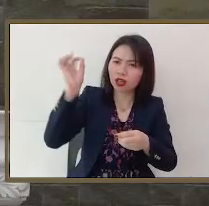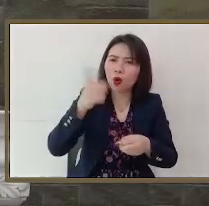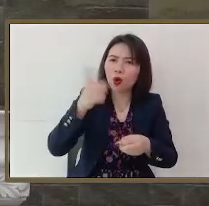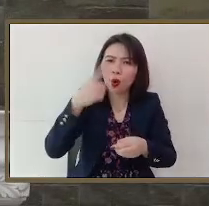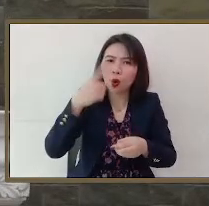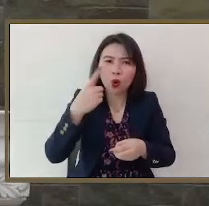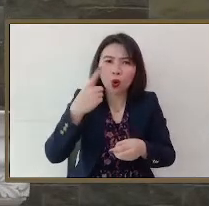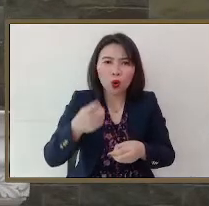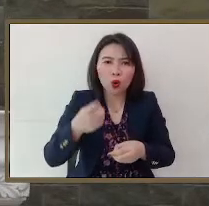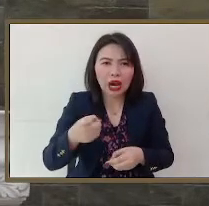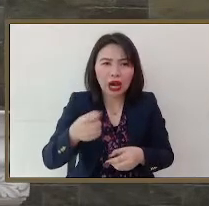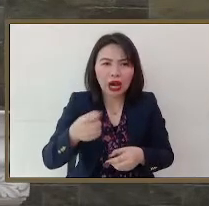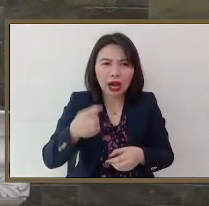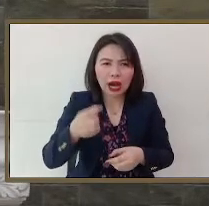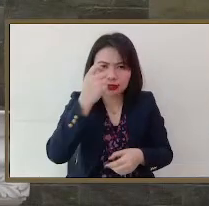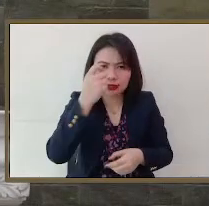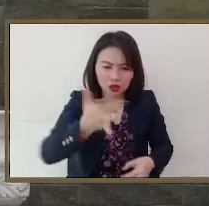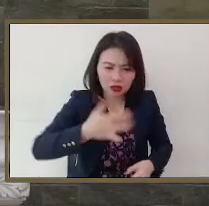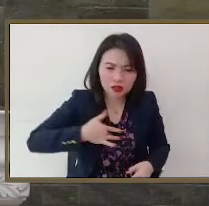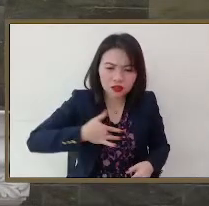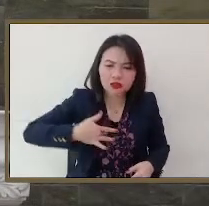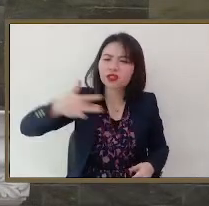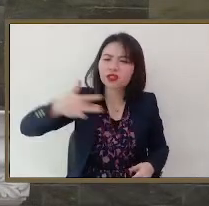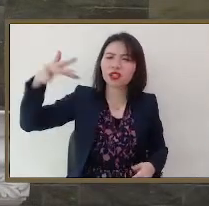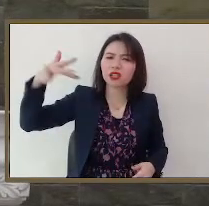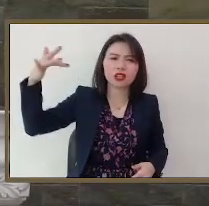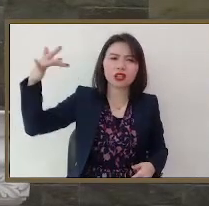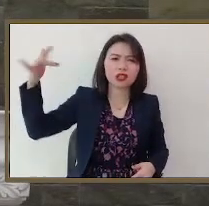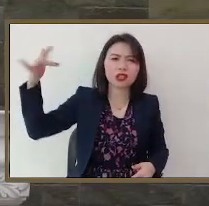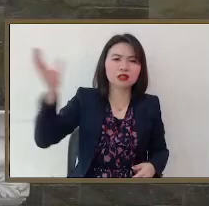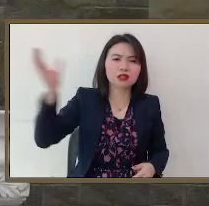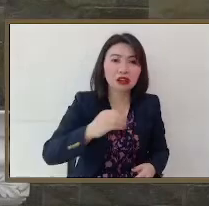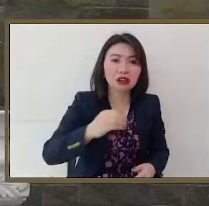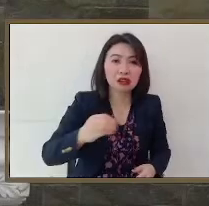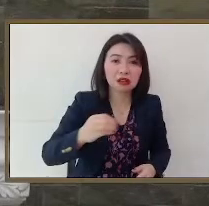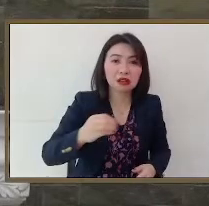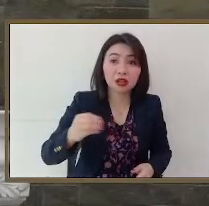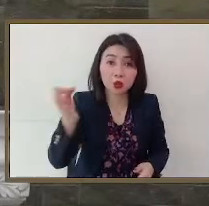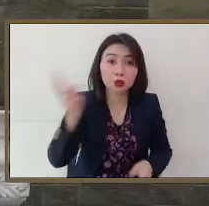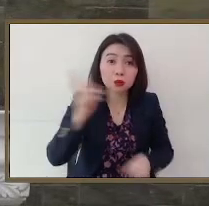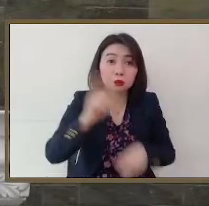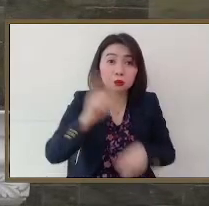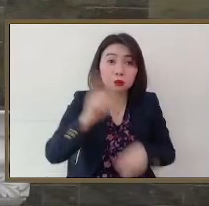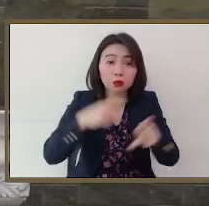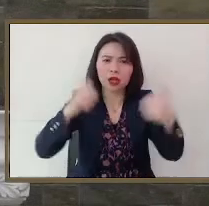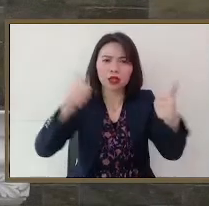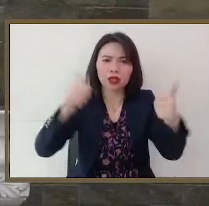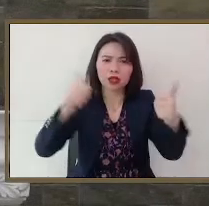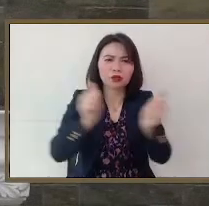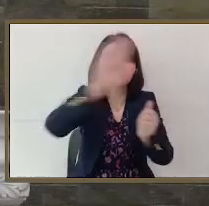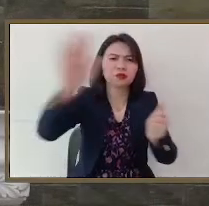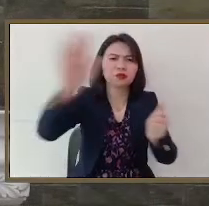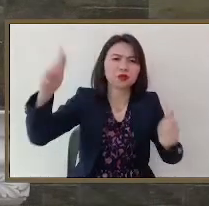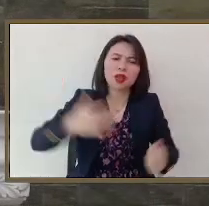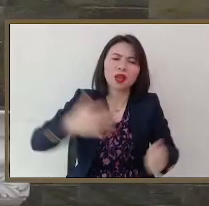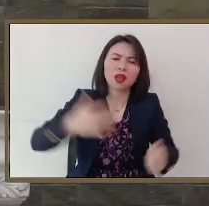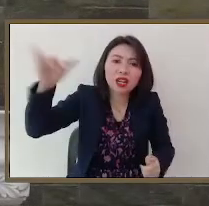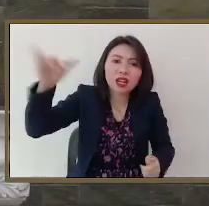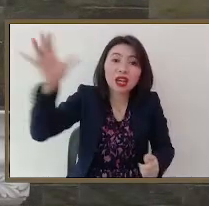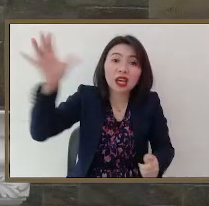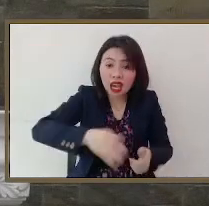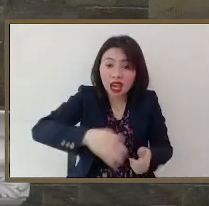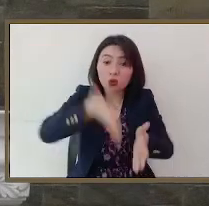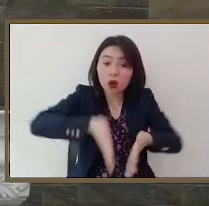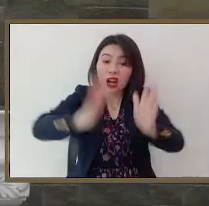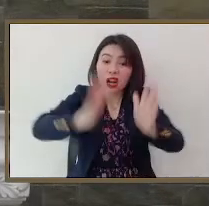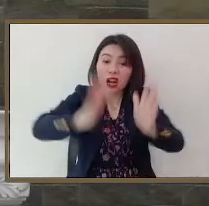doon sa pagkatanggap mo. And you will allow now others to interpret the Word